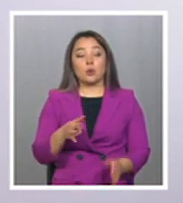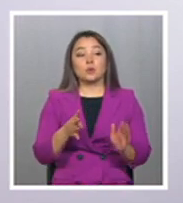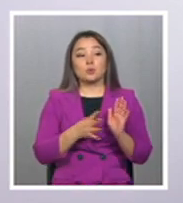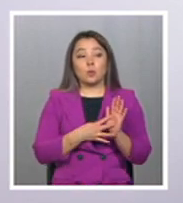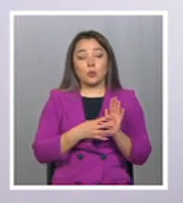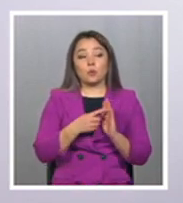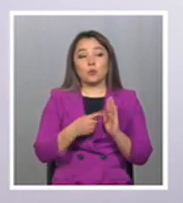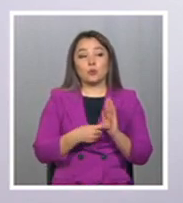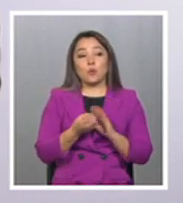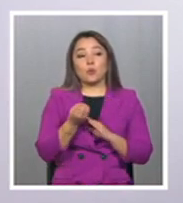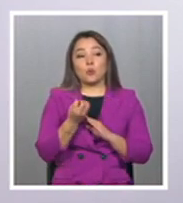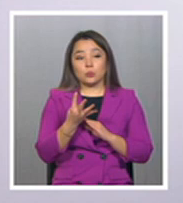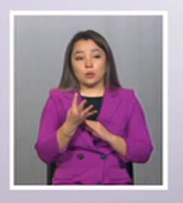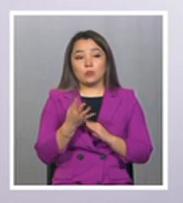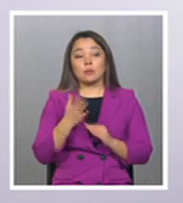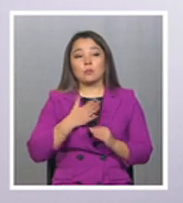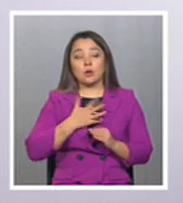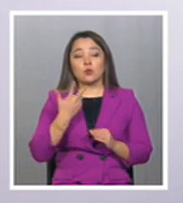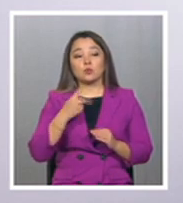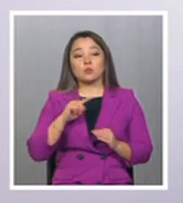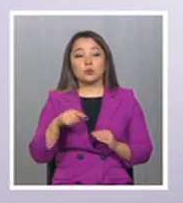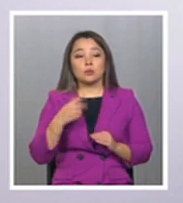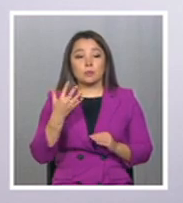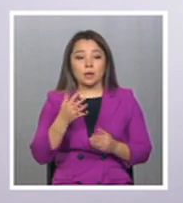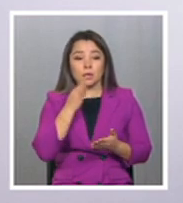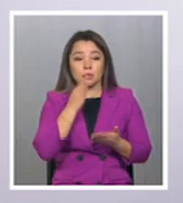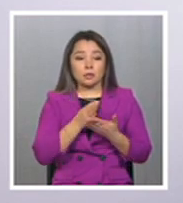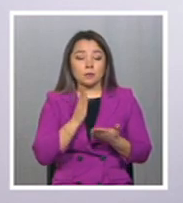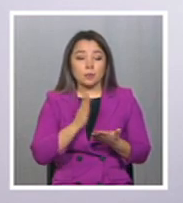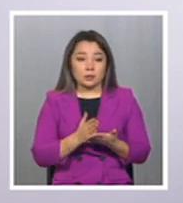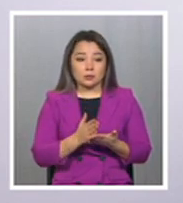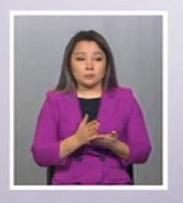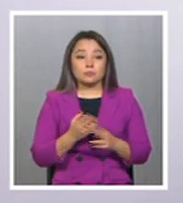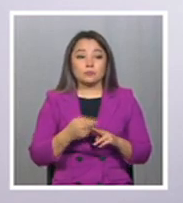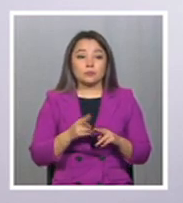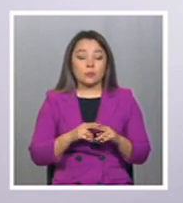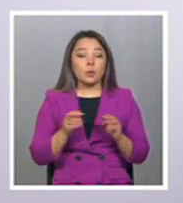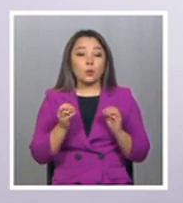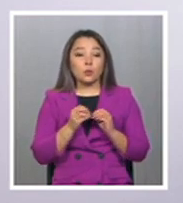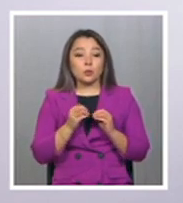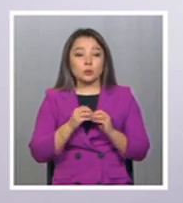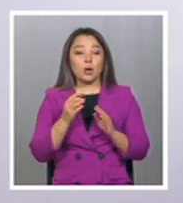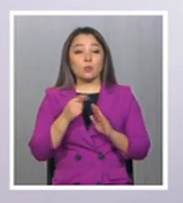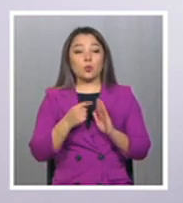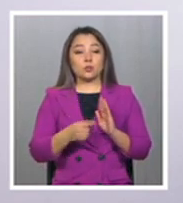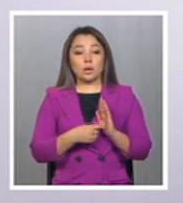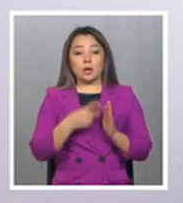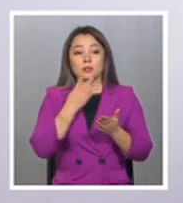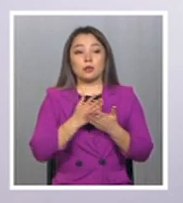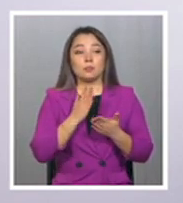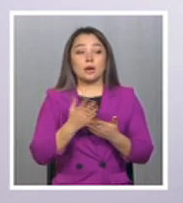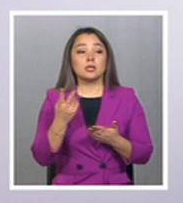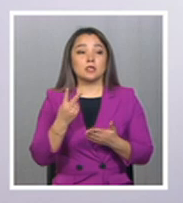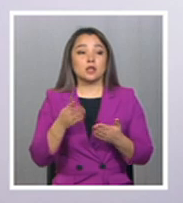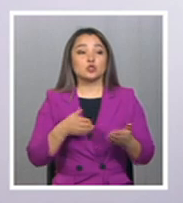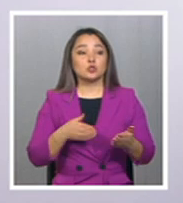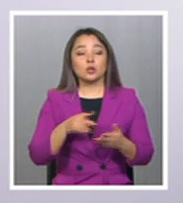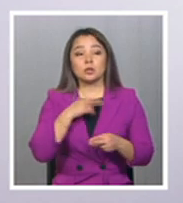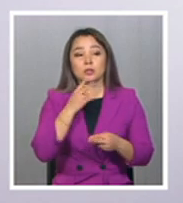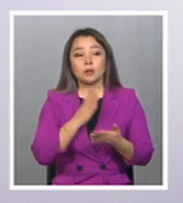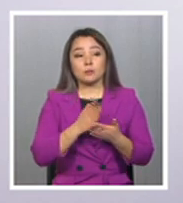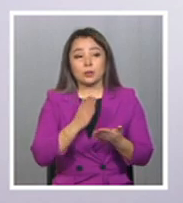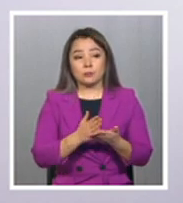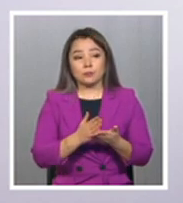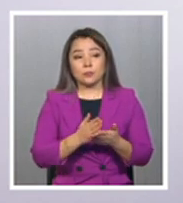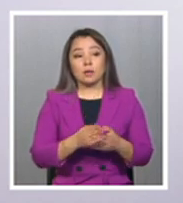14-тің бөлінісі бізге 3.5-ті береді екен. Ондық бөлшекпен көрсеттік. Ал енді екінші жолын қарастырайық балар. Екінші